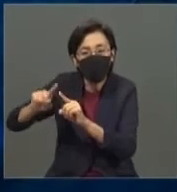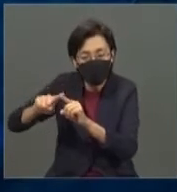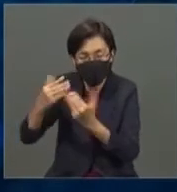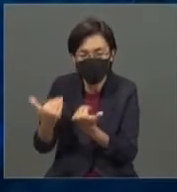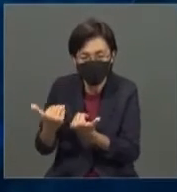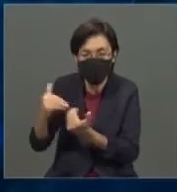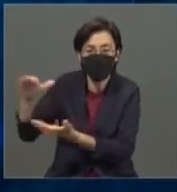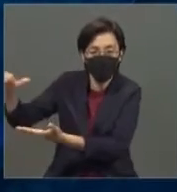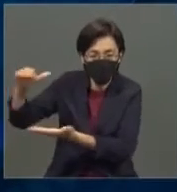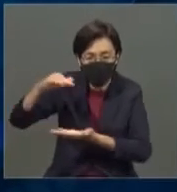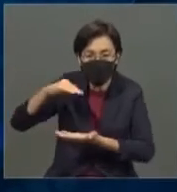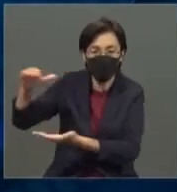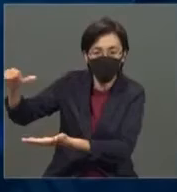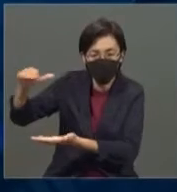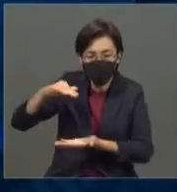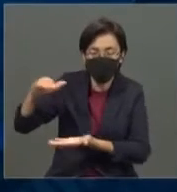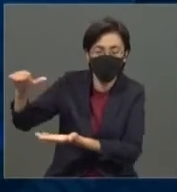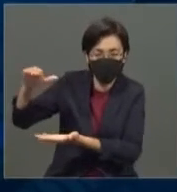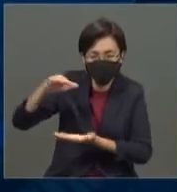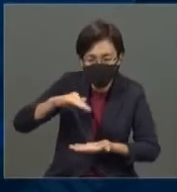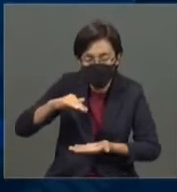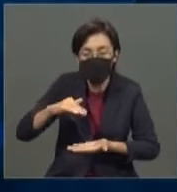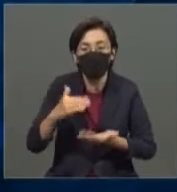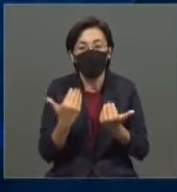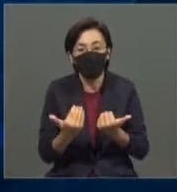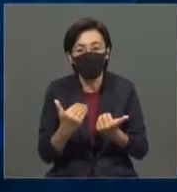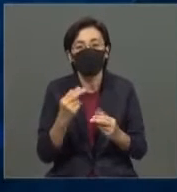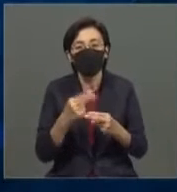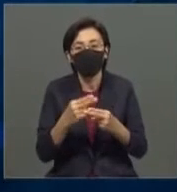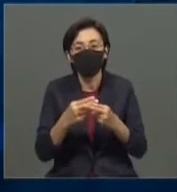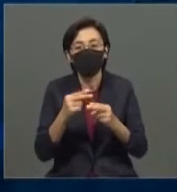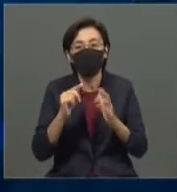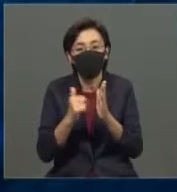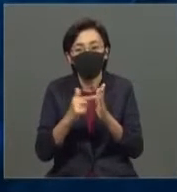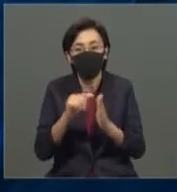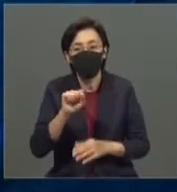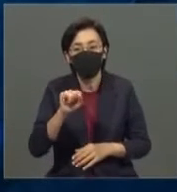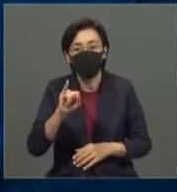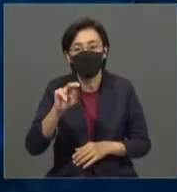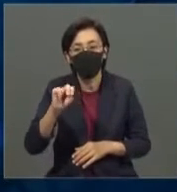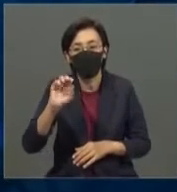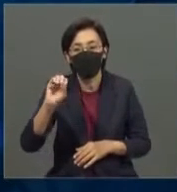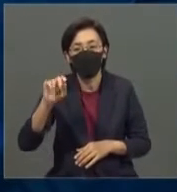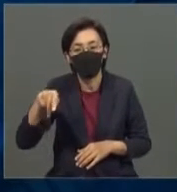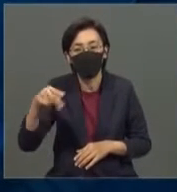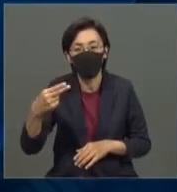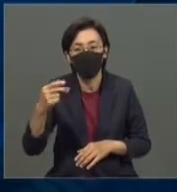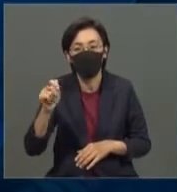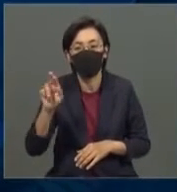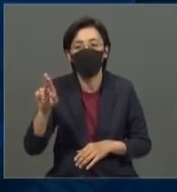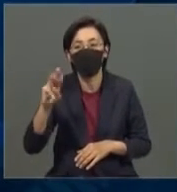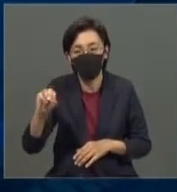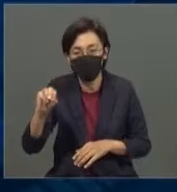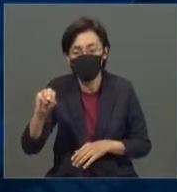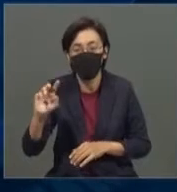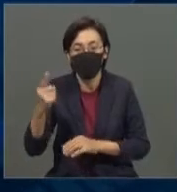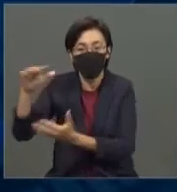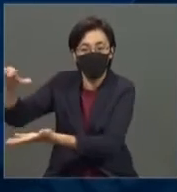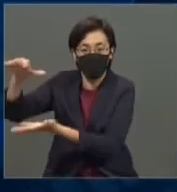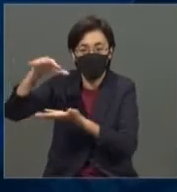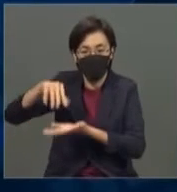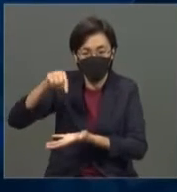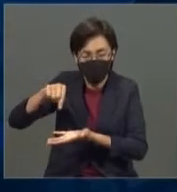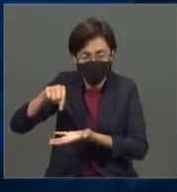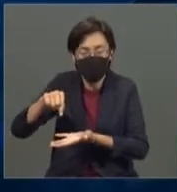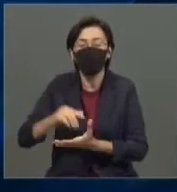นะครับวันนี้ก็คงจะได้เห็นภาพของซิโนฟาร์มกำลังเข้ามาที่จะมาเสริมกันกับวัคซีนที่เข้ามาบ้าง